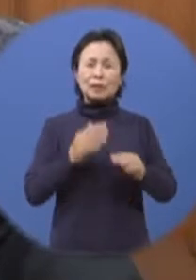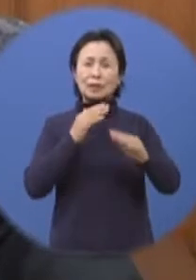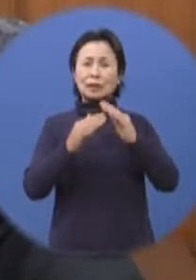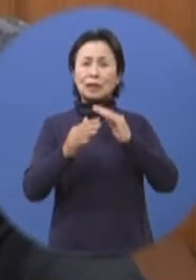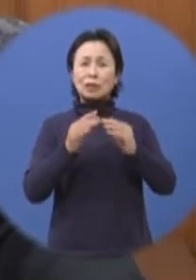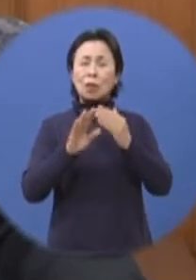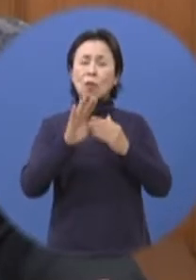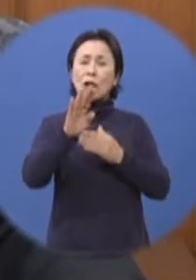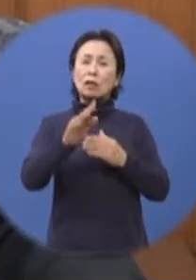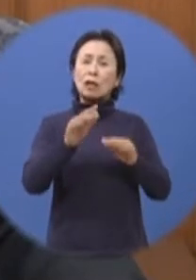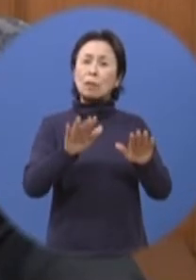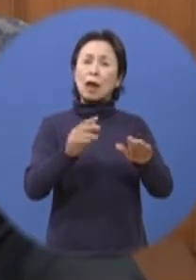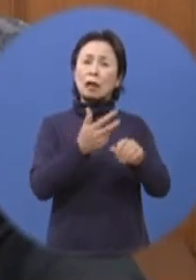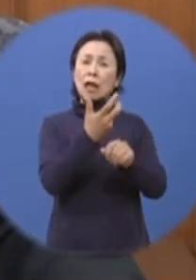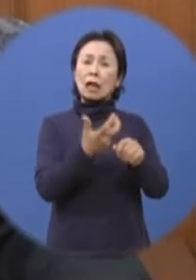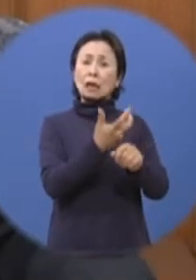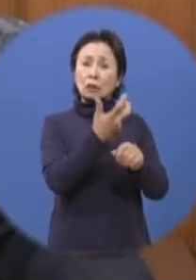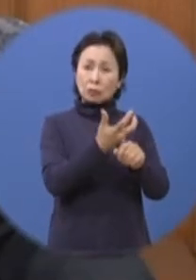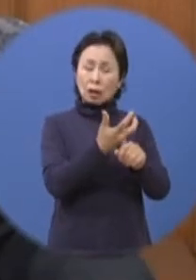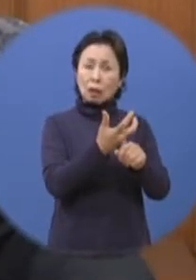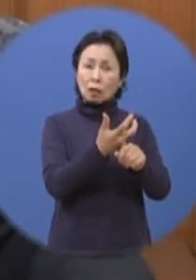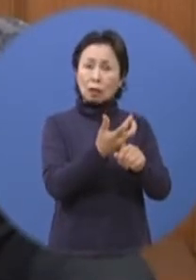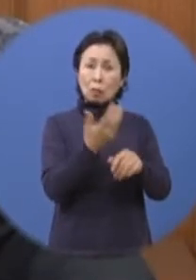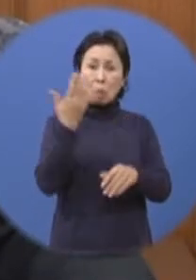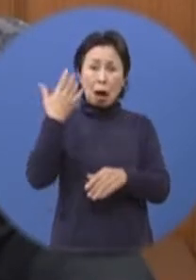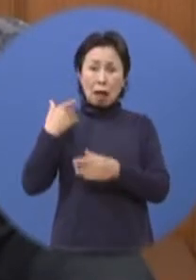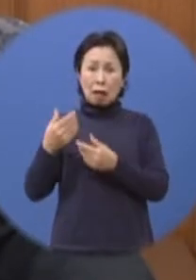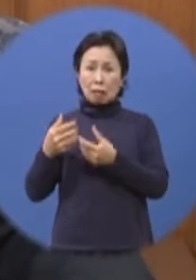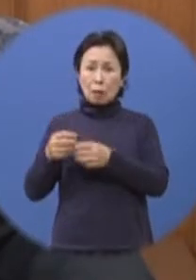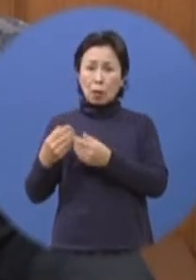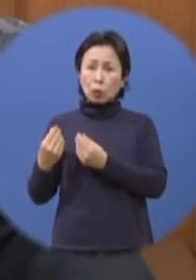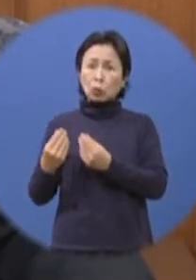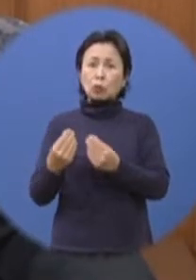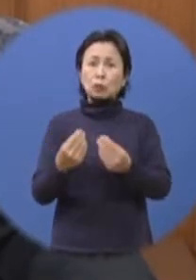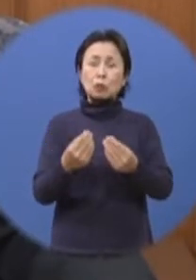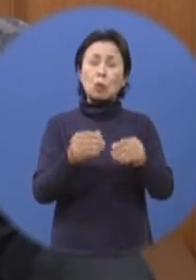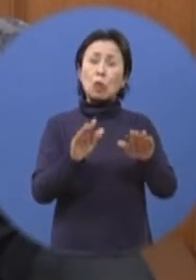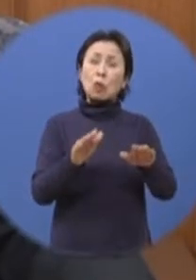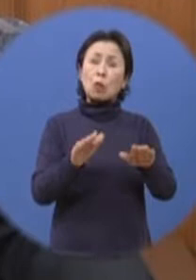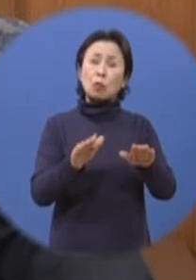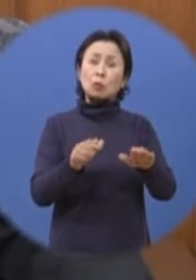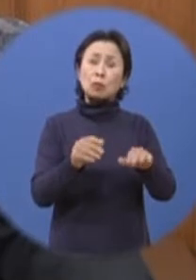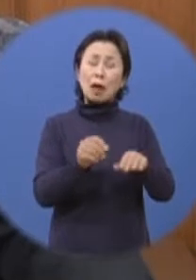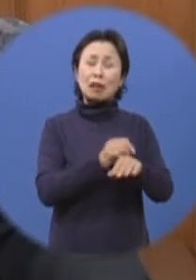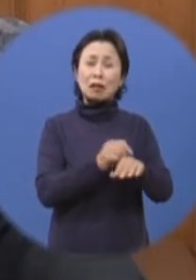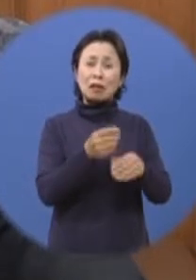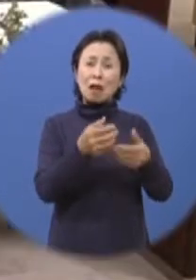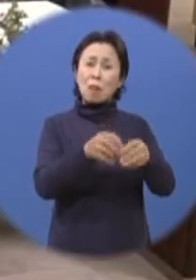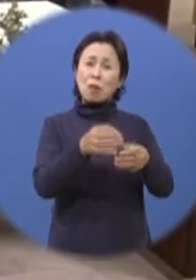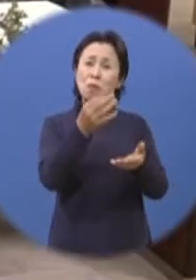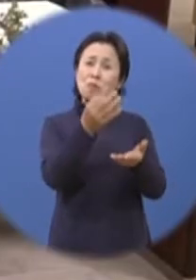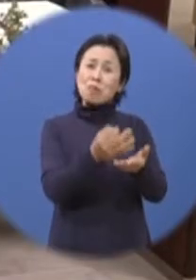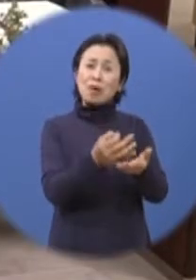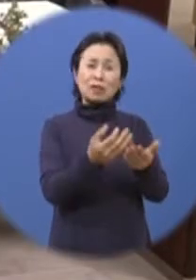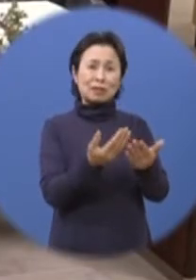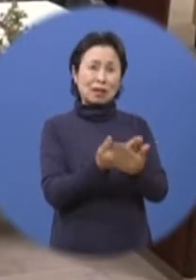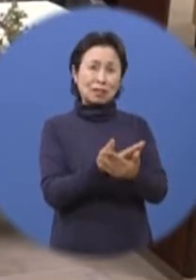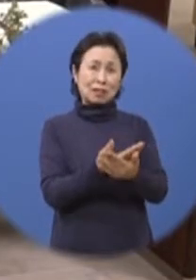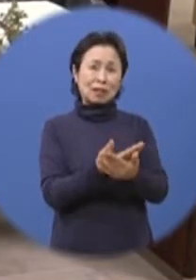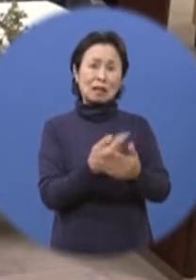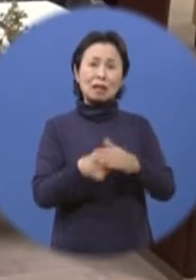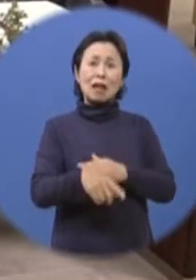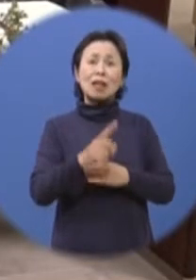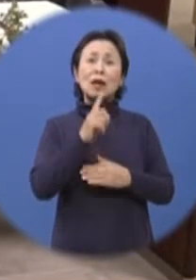ねほとんどね何かあったんですよね今年まだとーごぜーやす見つけな1月からあはいそれはねやっぱり